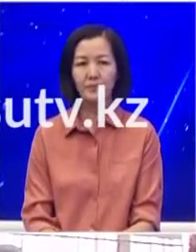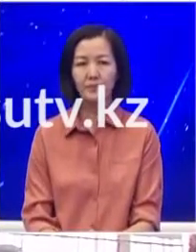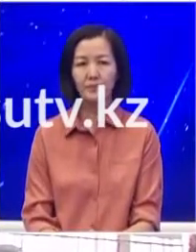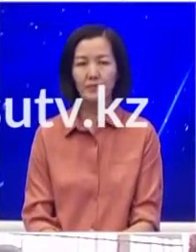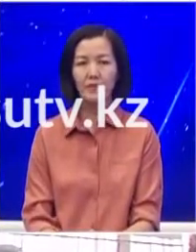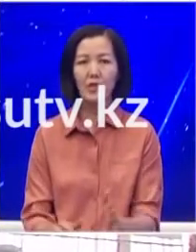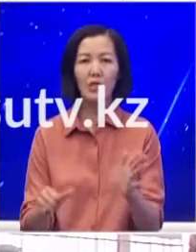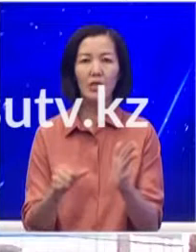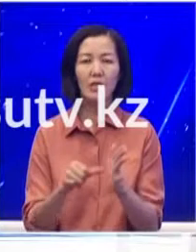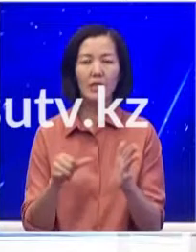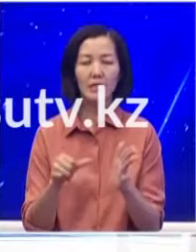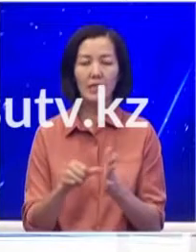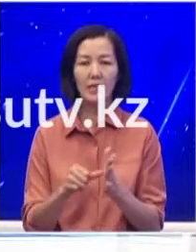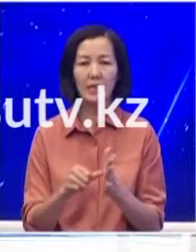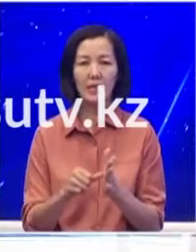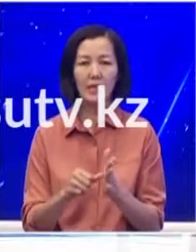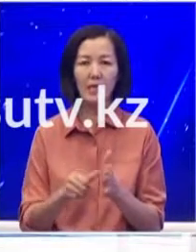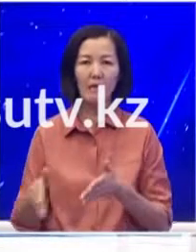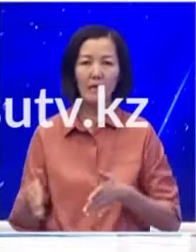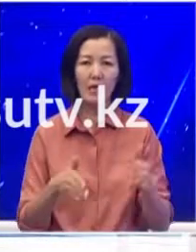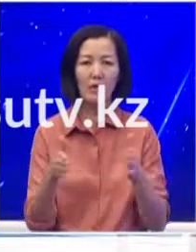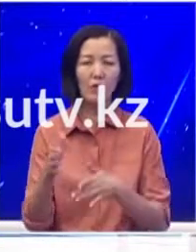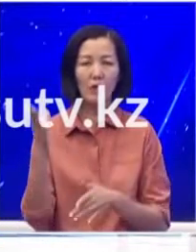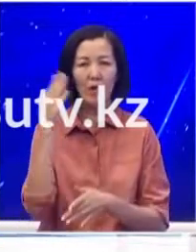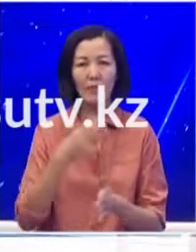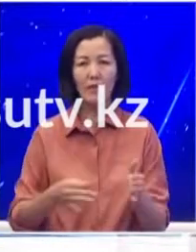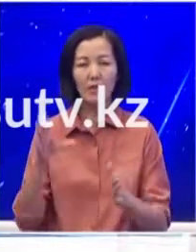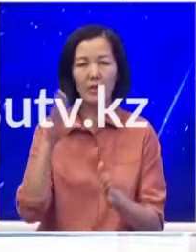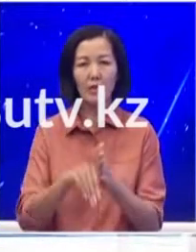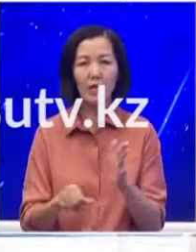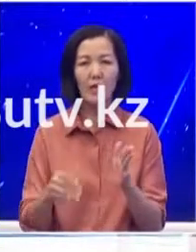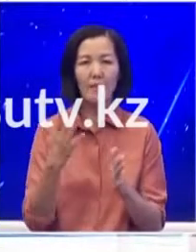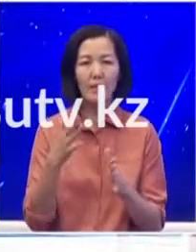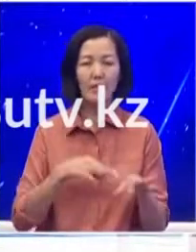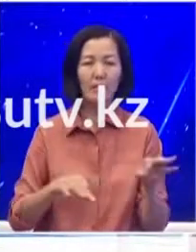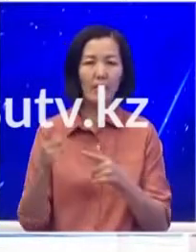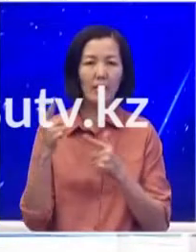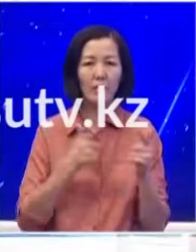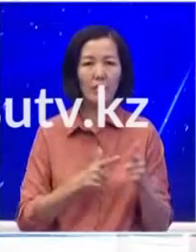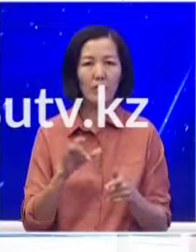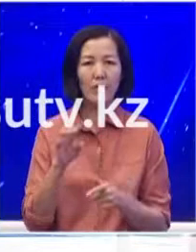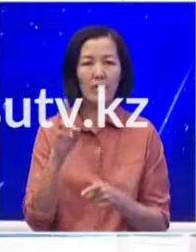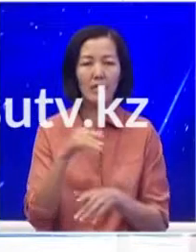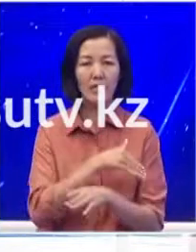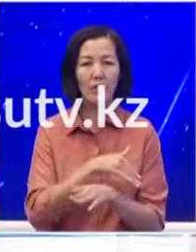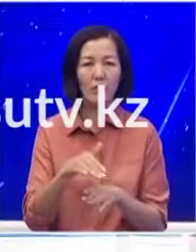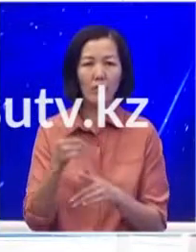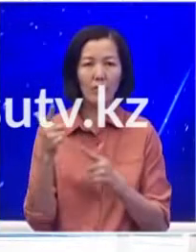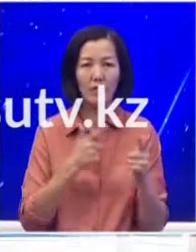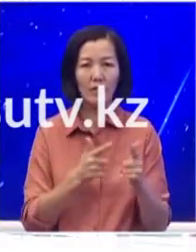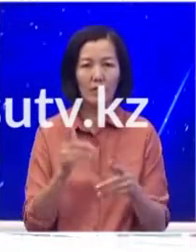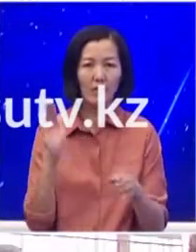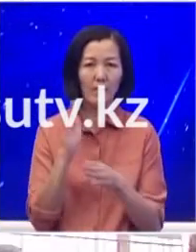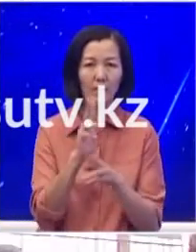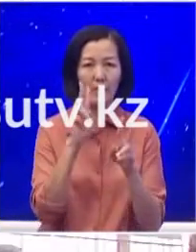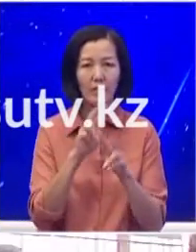Из 6 радиальных дорог, относящихся к области, по 5 проекты готовы. Только по улице Акынсара требуется дополнительная экспертиза,